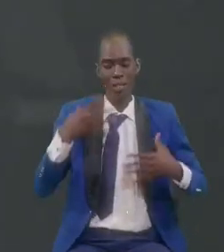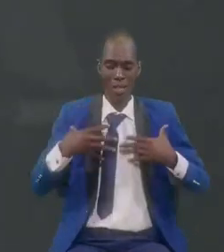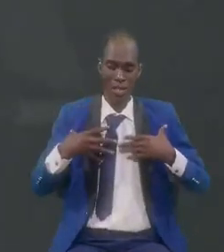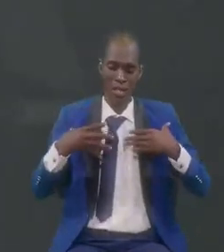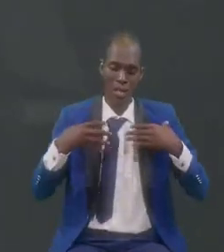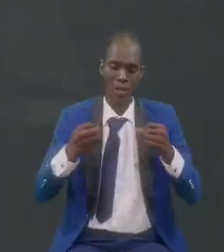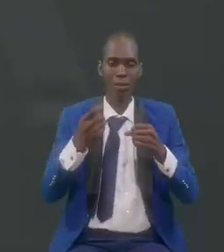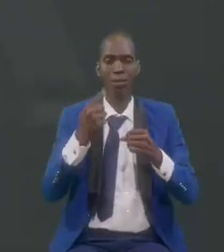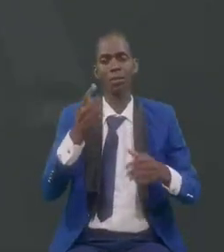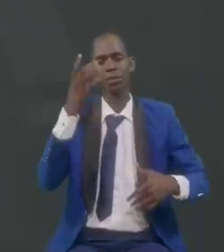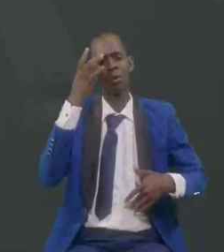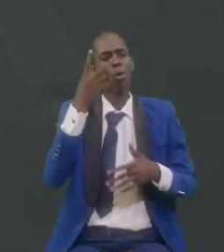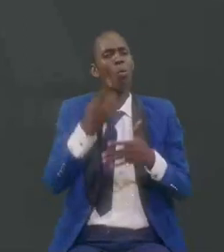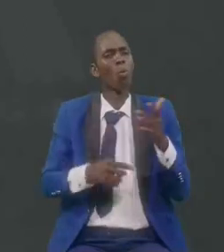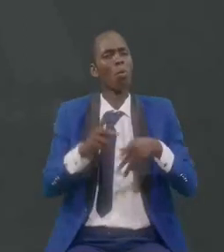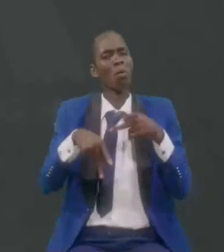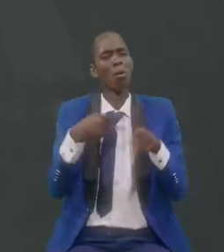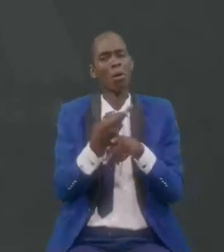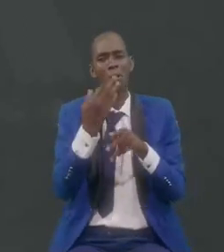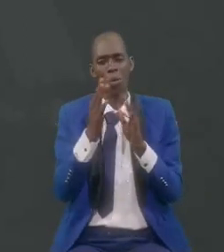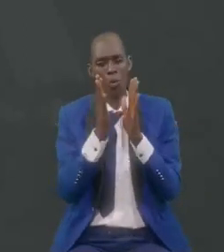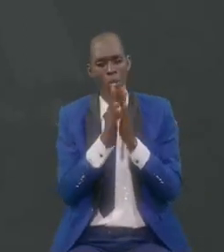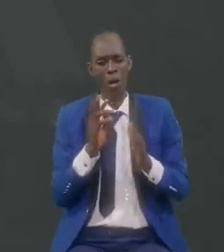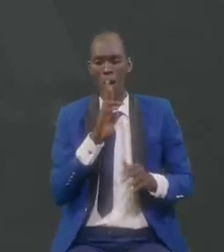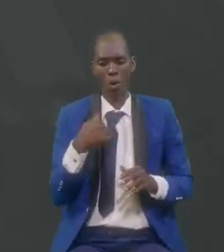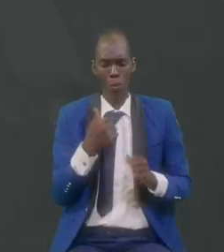le malade. Quel type de prière faisons-nous ici?